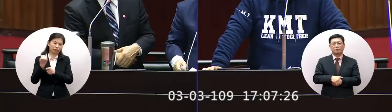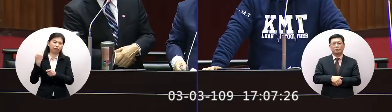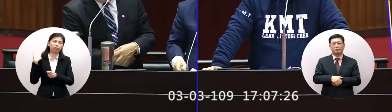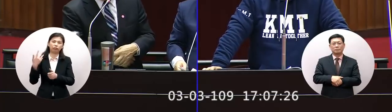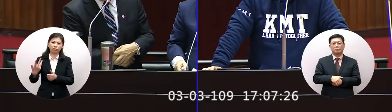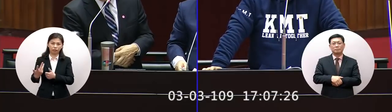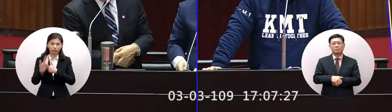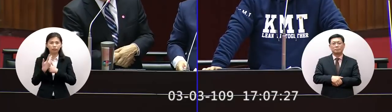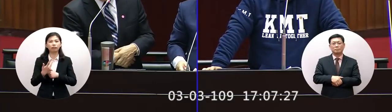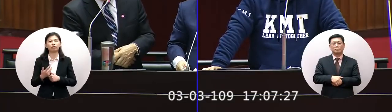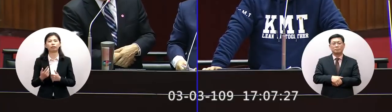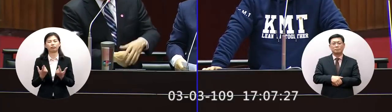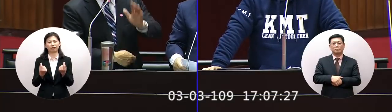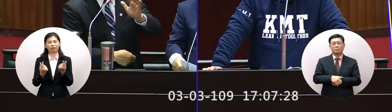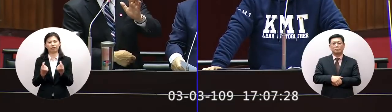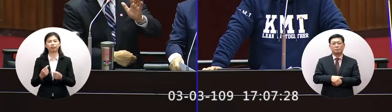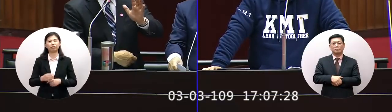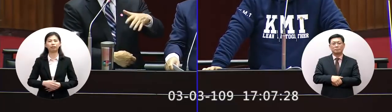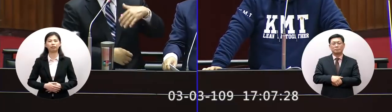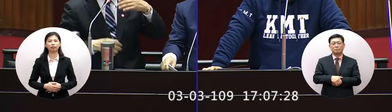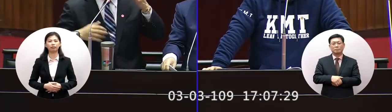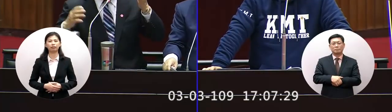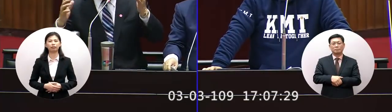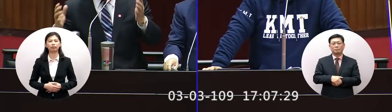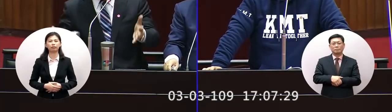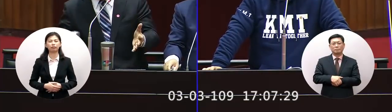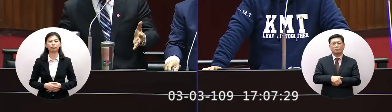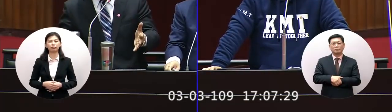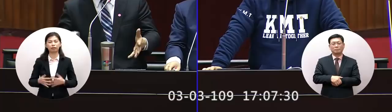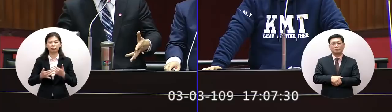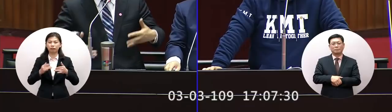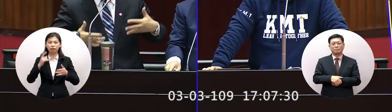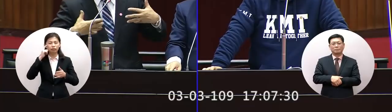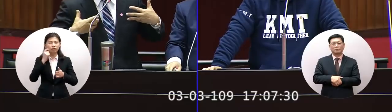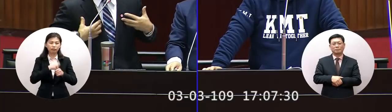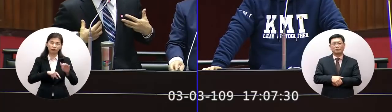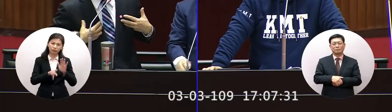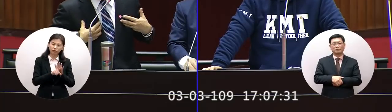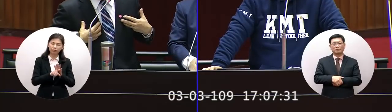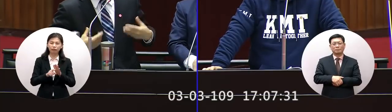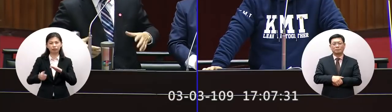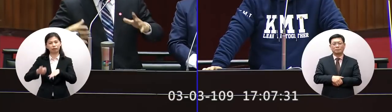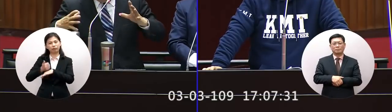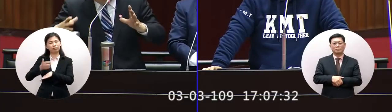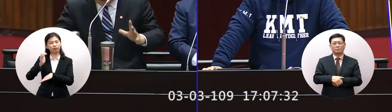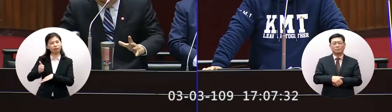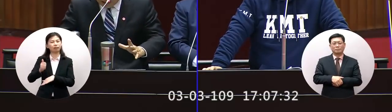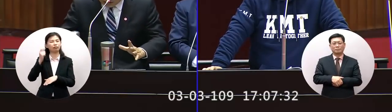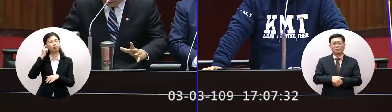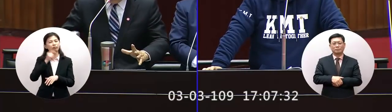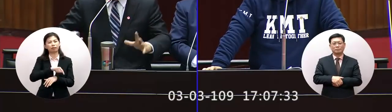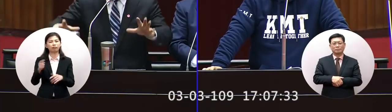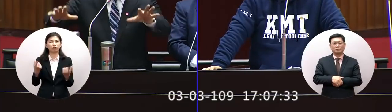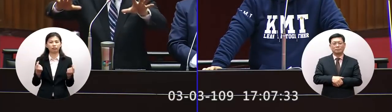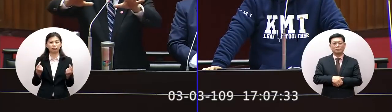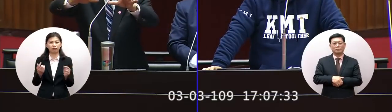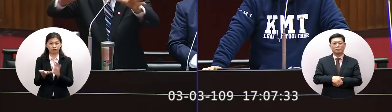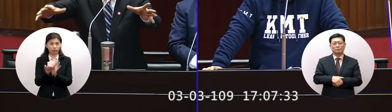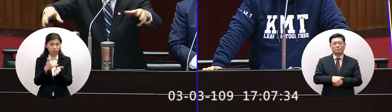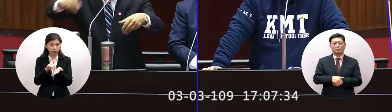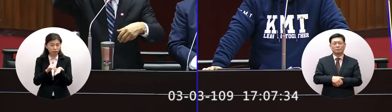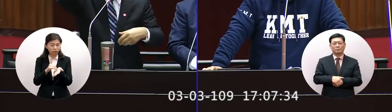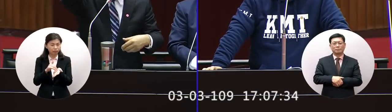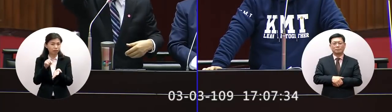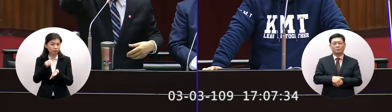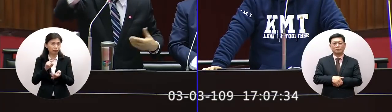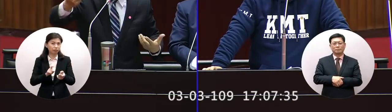是拢安尼讲啦。啊，咱都无论做民意代表也好，做首长也好，我编这预算就是要